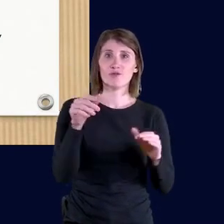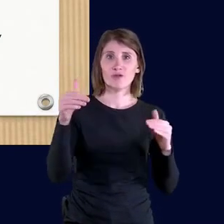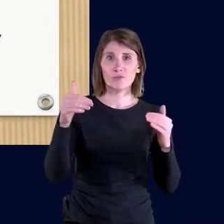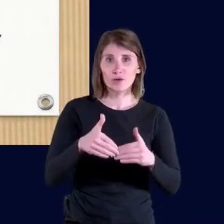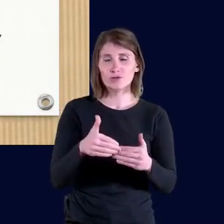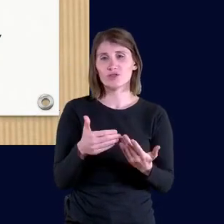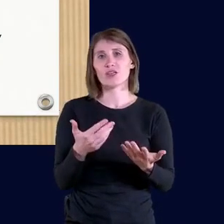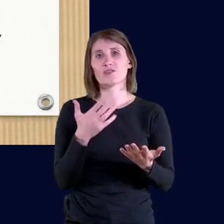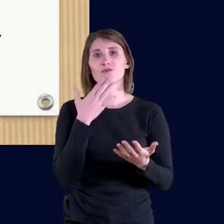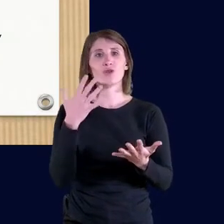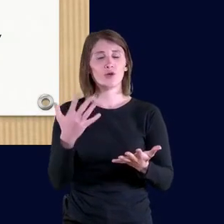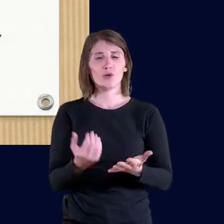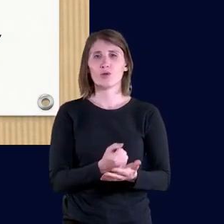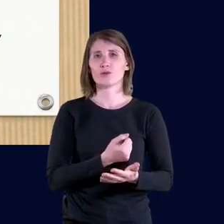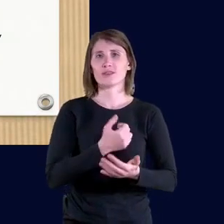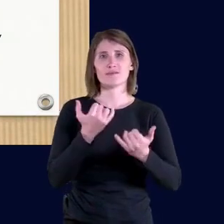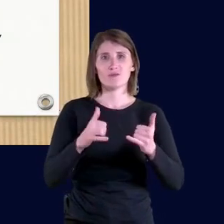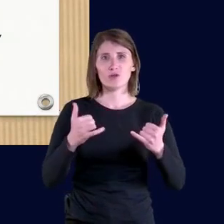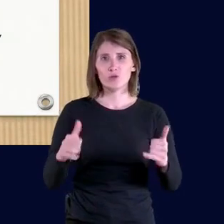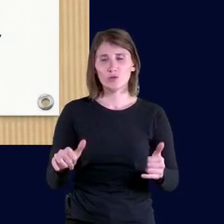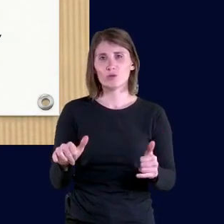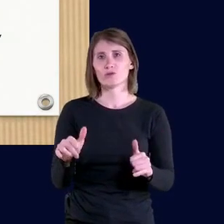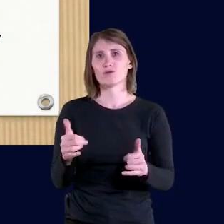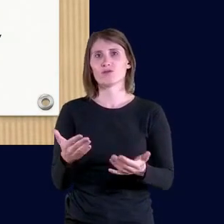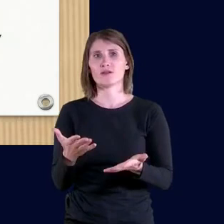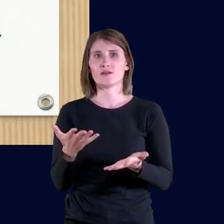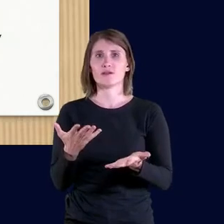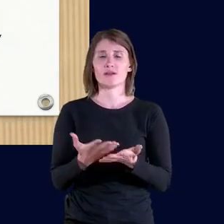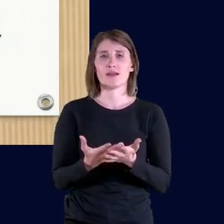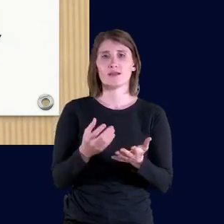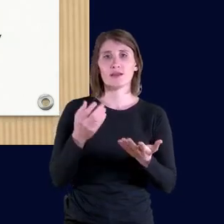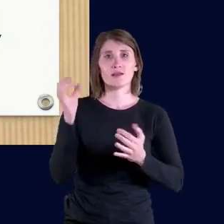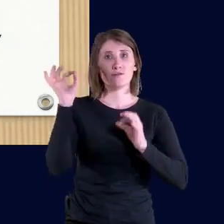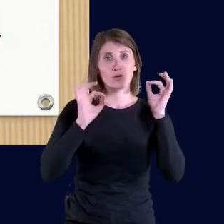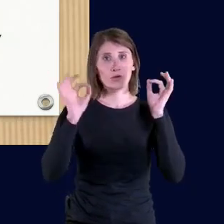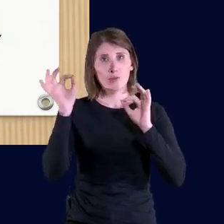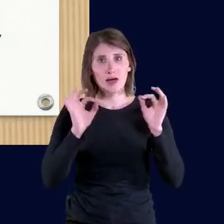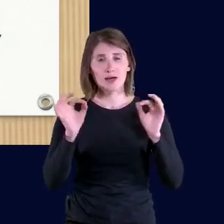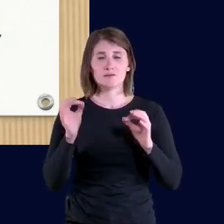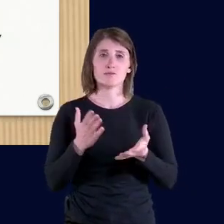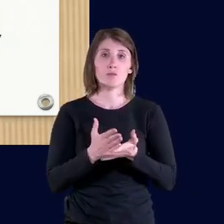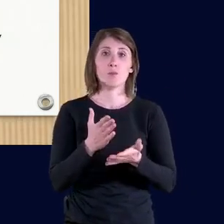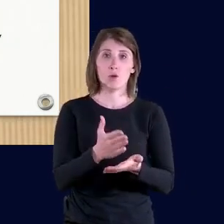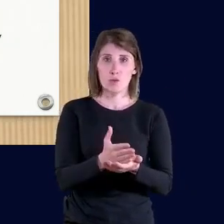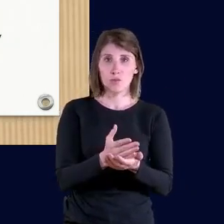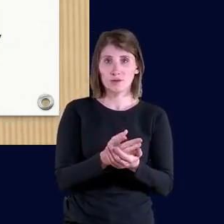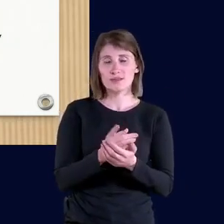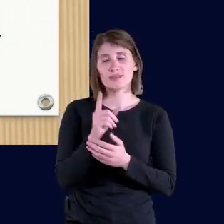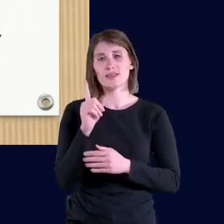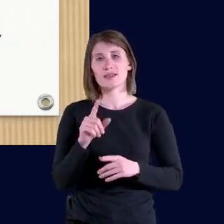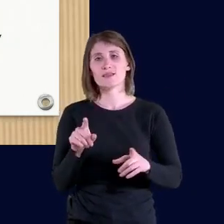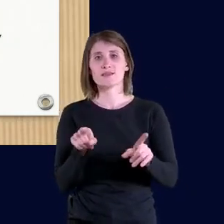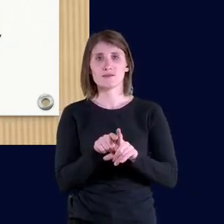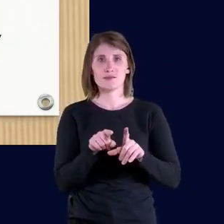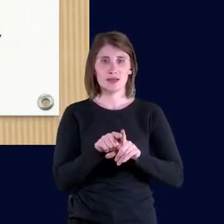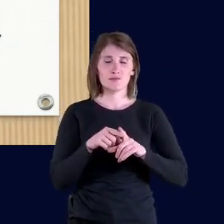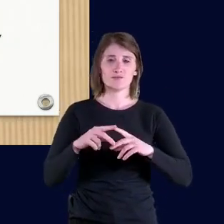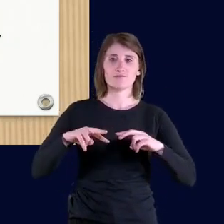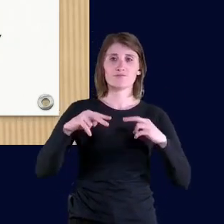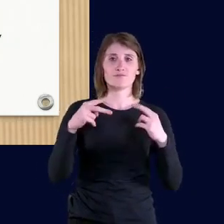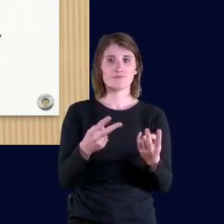skorzystać z różnego rodzaju udogodnień źródeł informacji z drugiej strony przekazaliśmy też